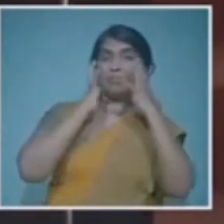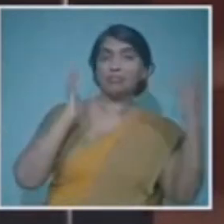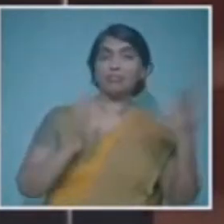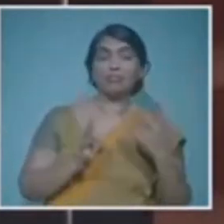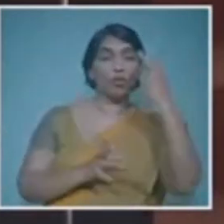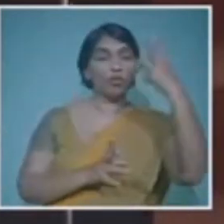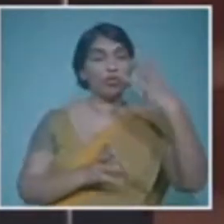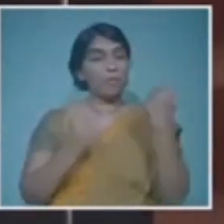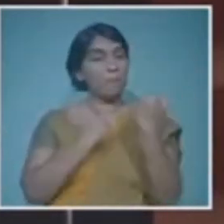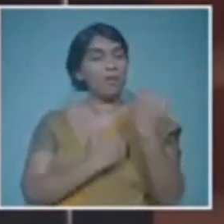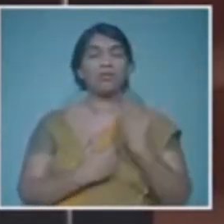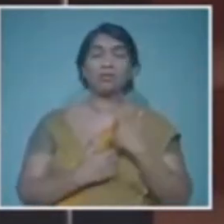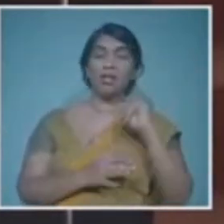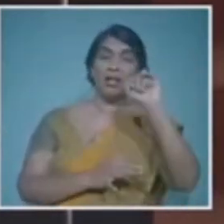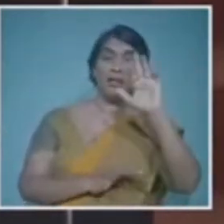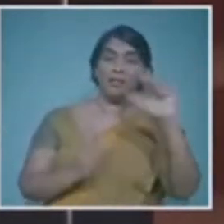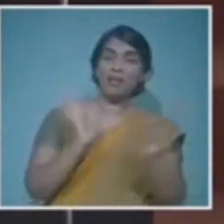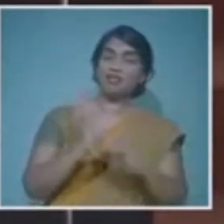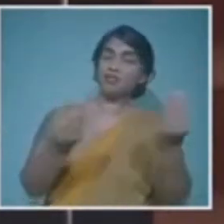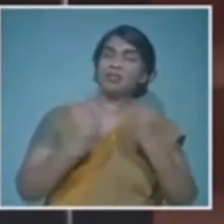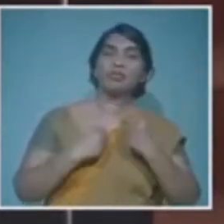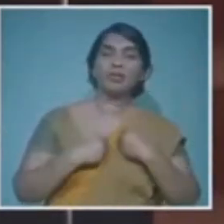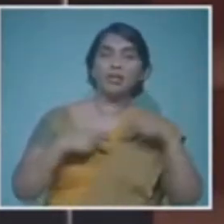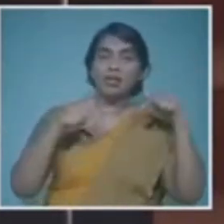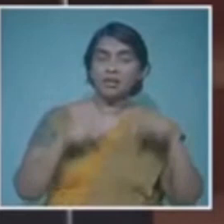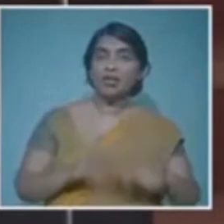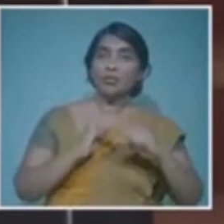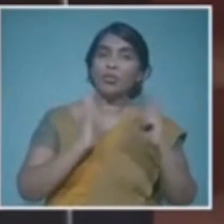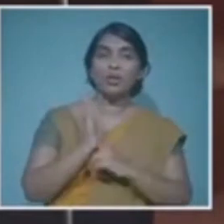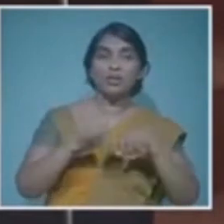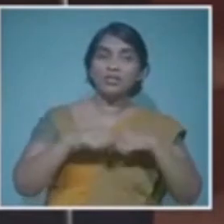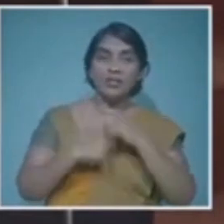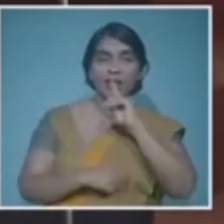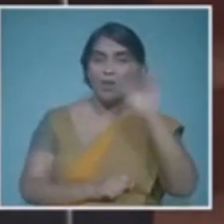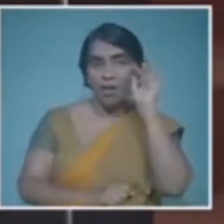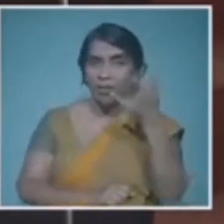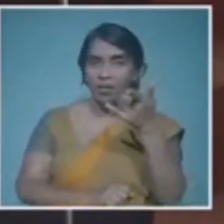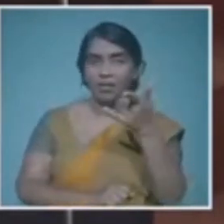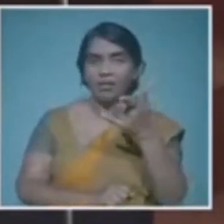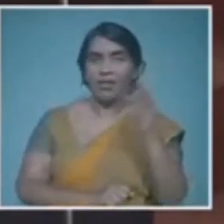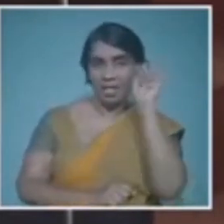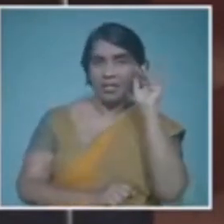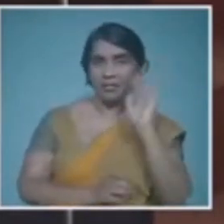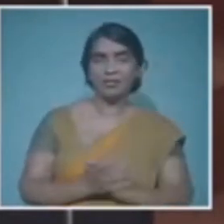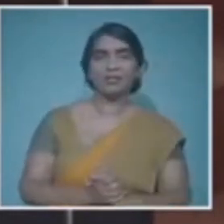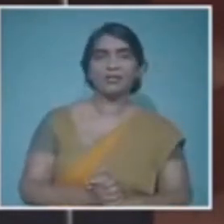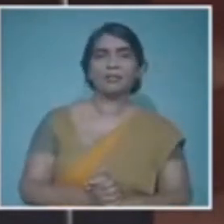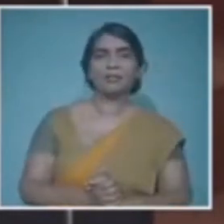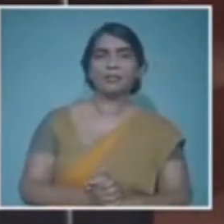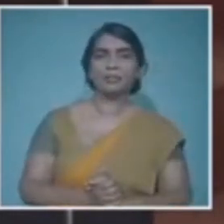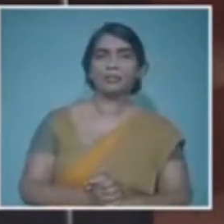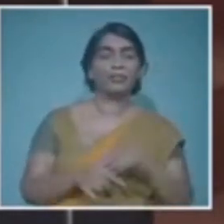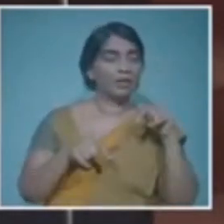තුරින් දෙක හම්බ වුණා. 60 ලක්ෂයක් හම්බ වුණා. දැන් එක්සත් ජාතික සංගීතය කියලා අහගත්තනේ. අහගත්තනේ.